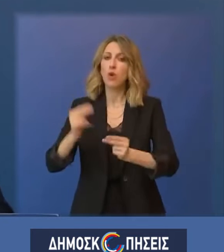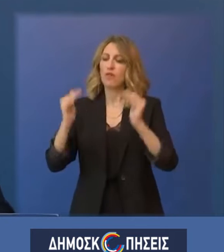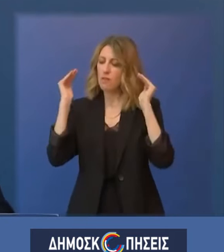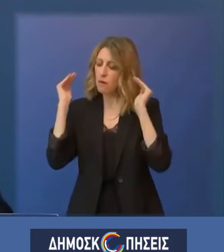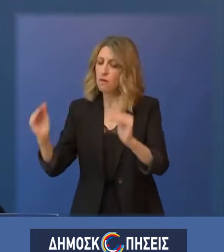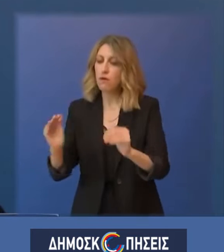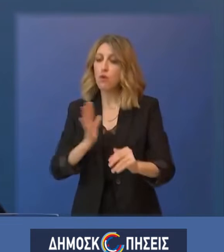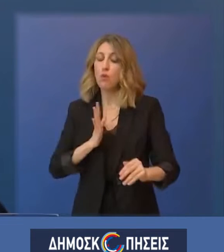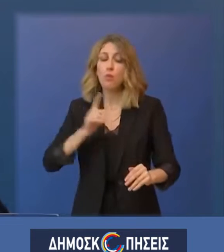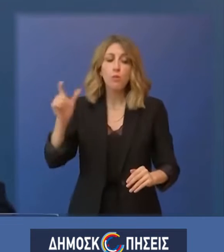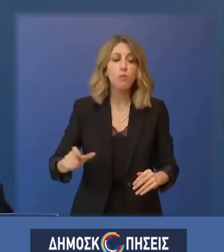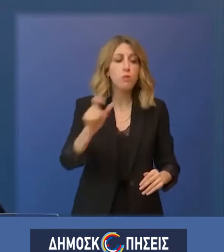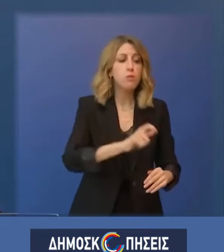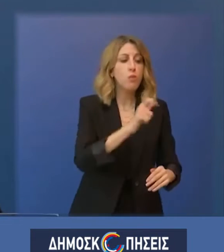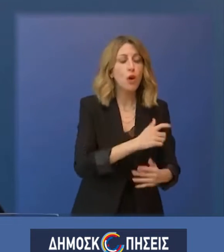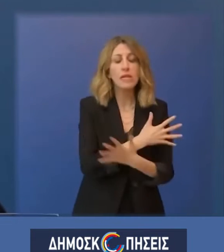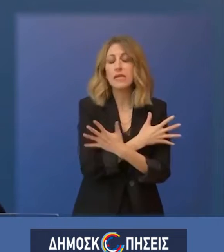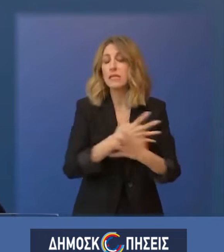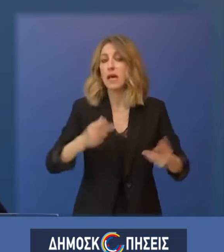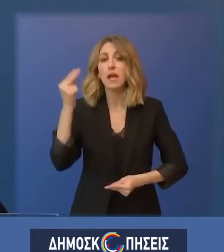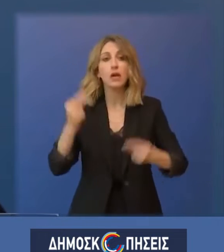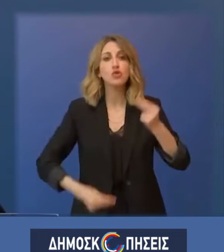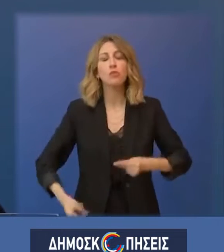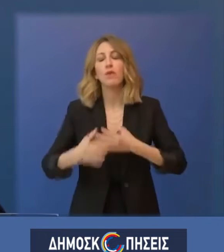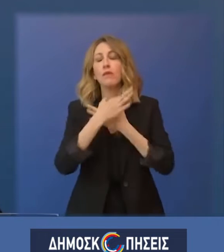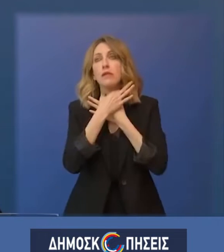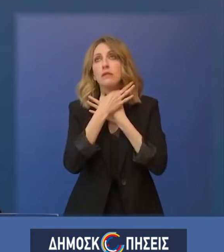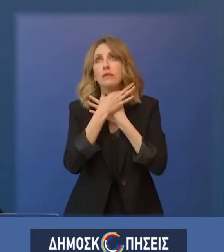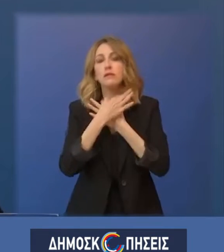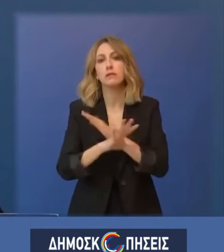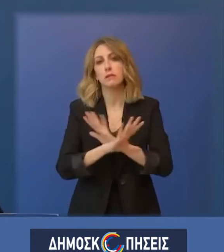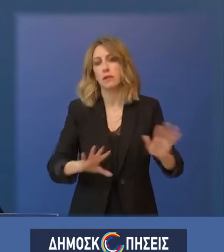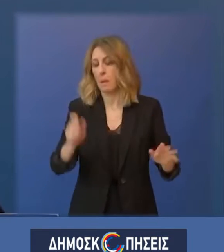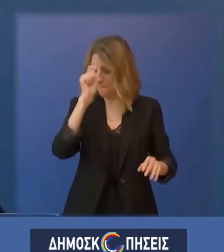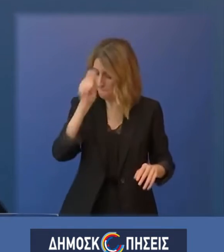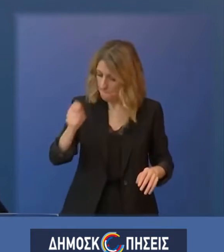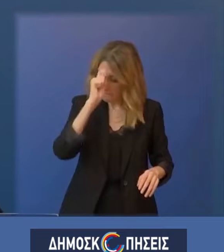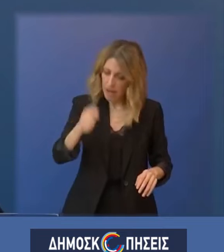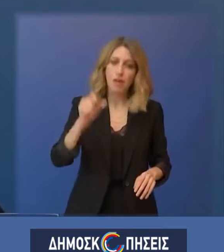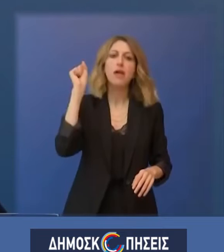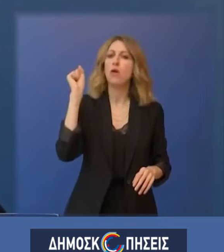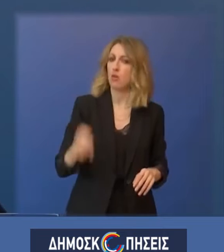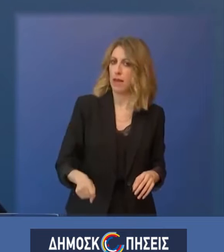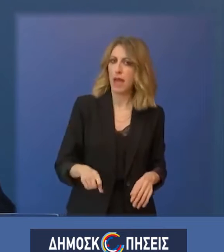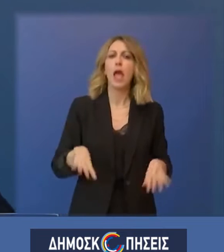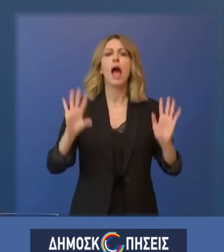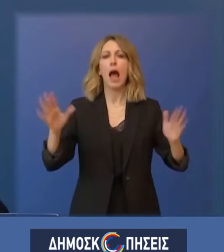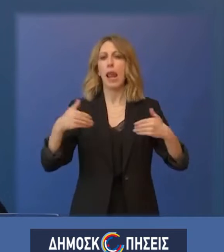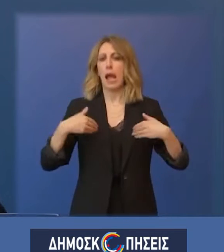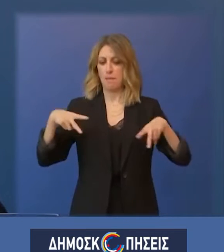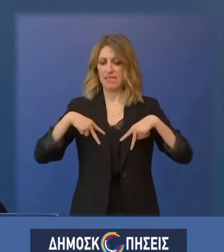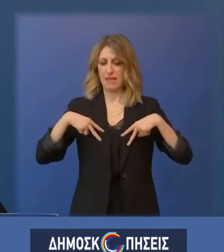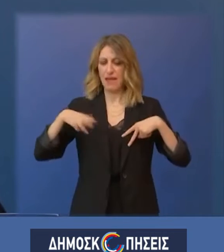είναι η πραγματικότητα. Επειδή όμως, όπως συνήθως συμβαίνει με τις μεγάλες εξωγενείς κρίσεις που συνεχώς διαχειριζόμαστε τα δύο τελευταία